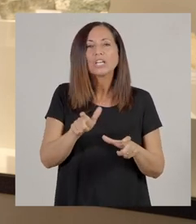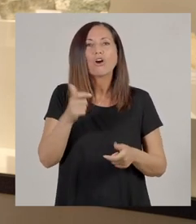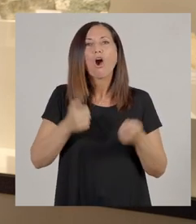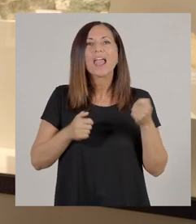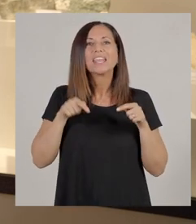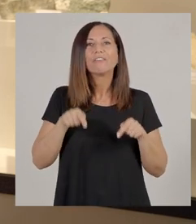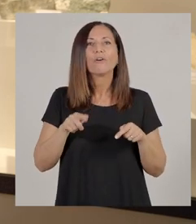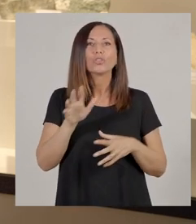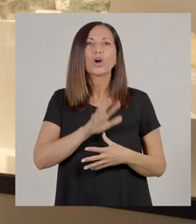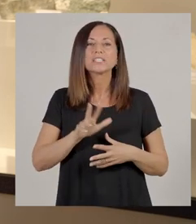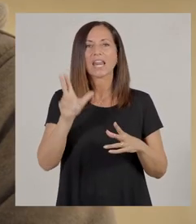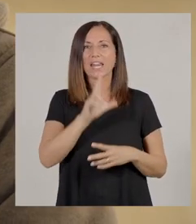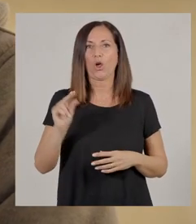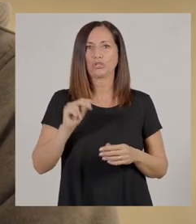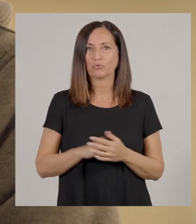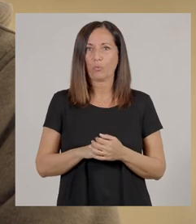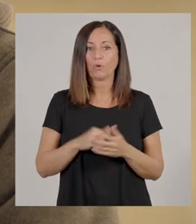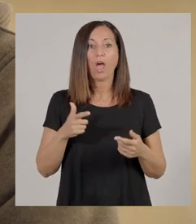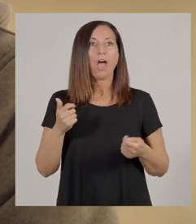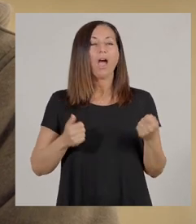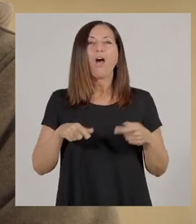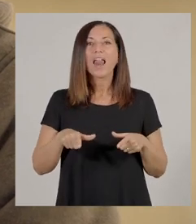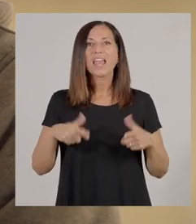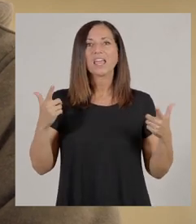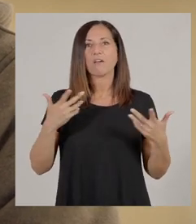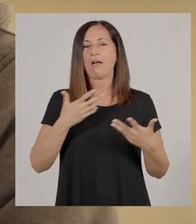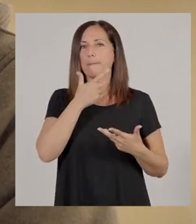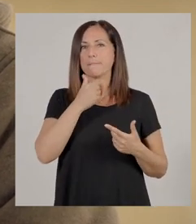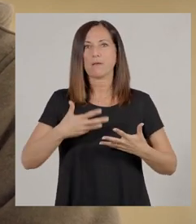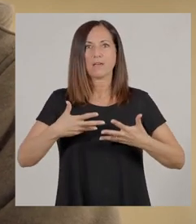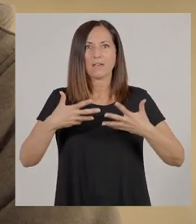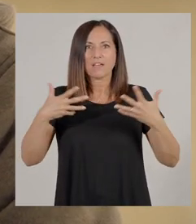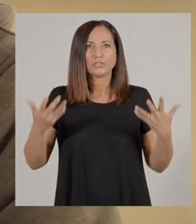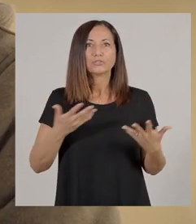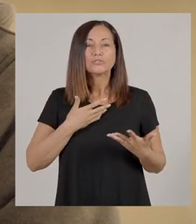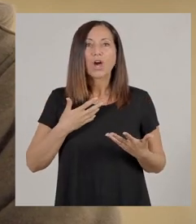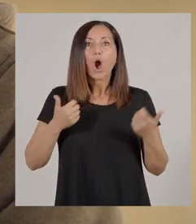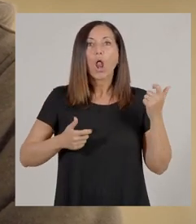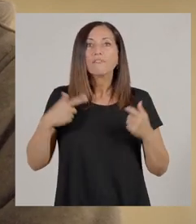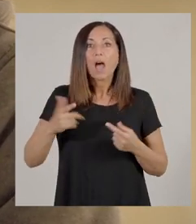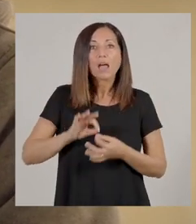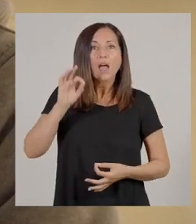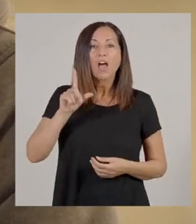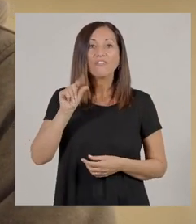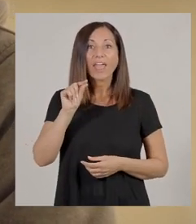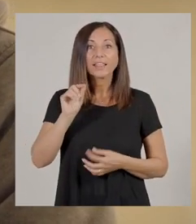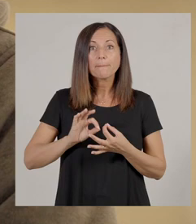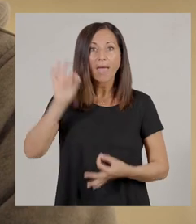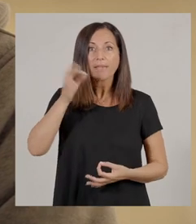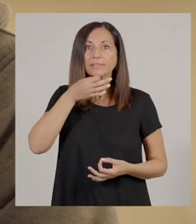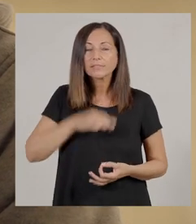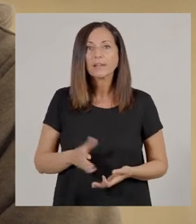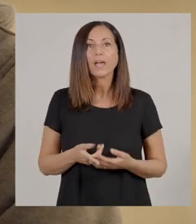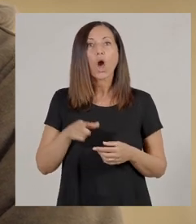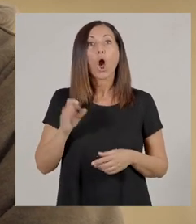di olivo in Toscana riconosciuta. Chiaramente gli olivi sono maestosi, ci sono olivi anche alti 20